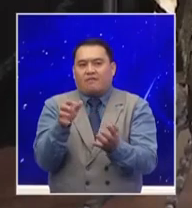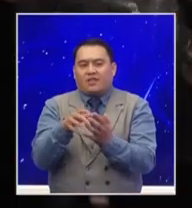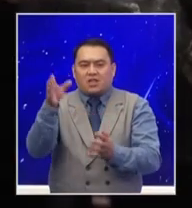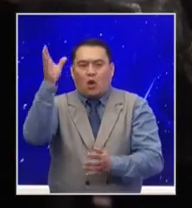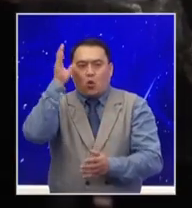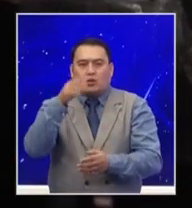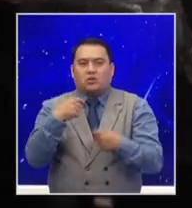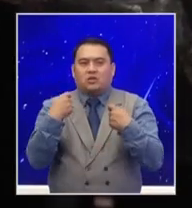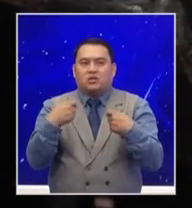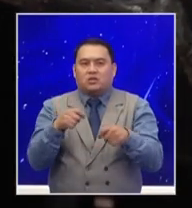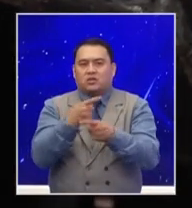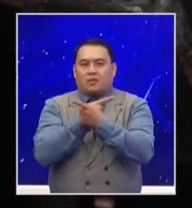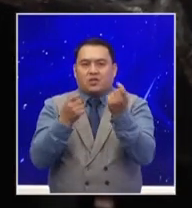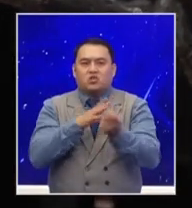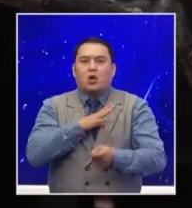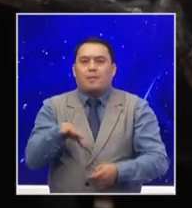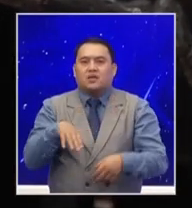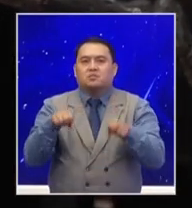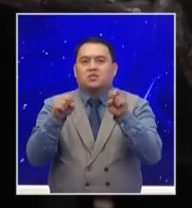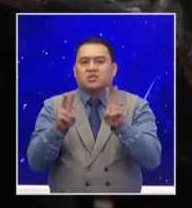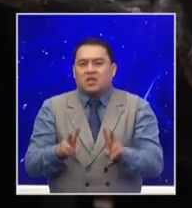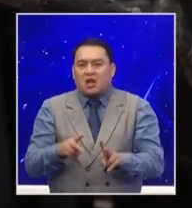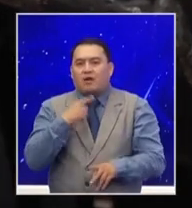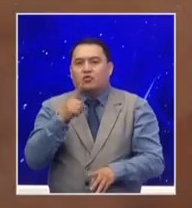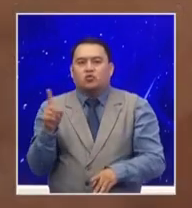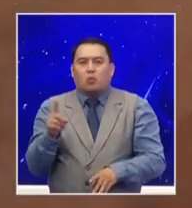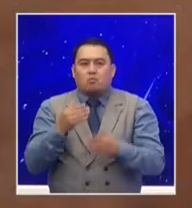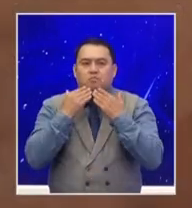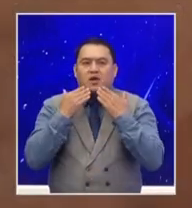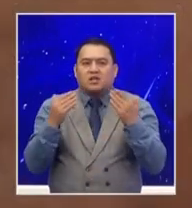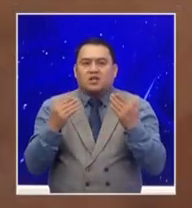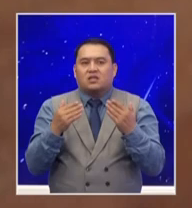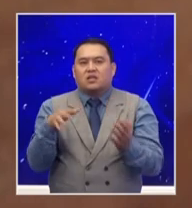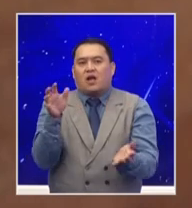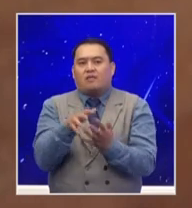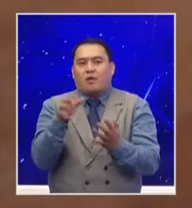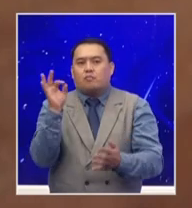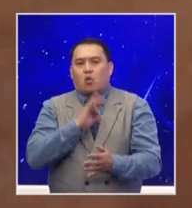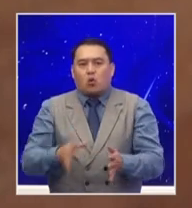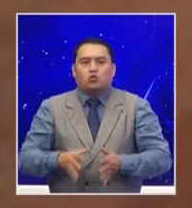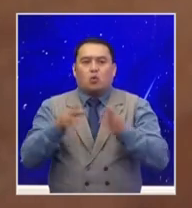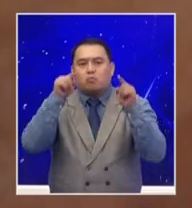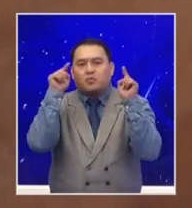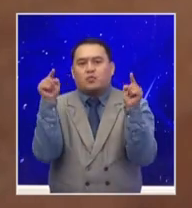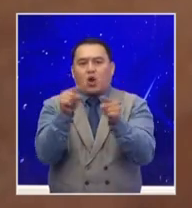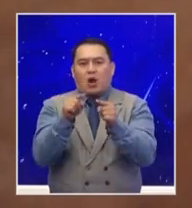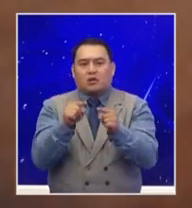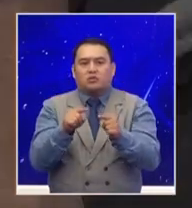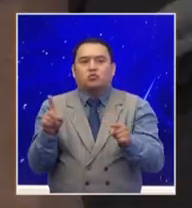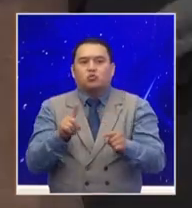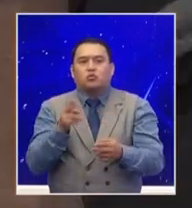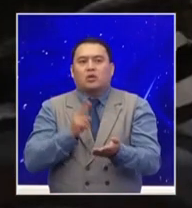науке, не раскрывается. Эксперты-антиквары отмечают, что в последнее время динозавры пользуются все большей популярностью. Об этом